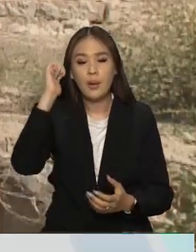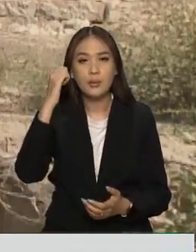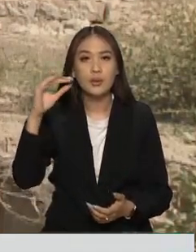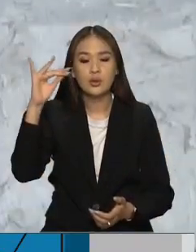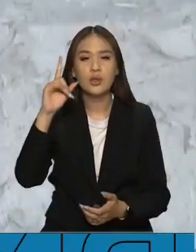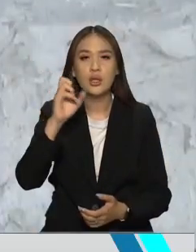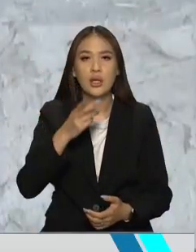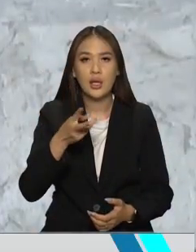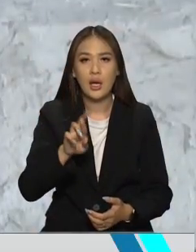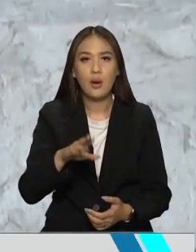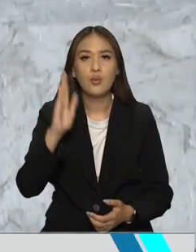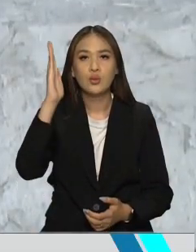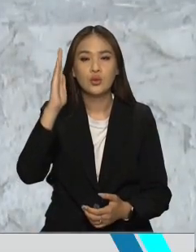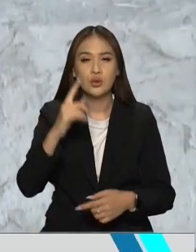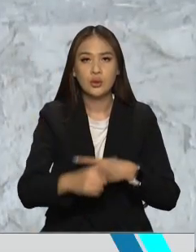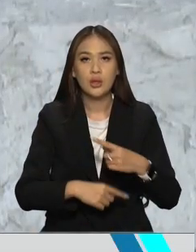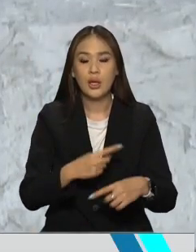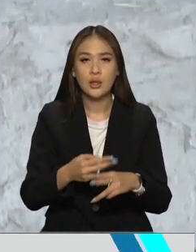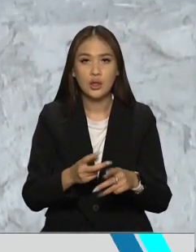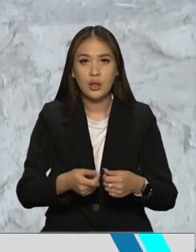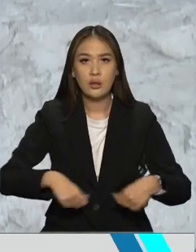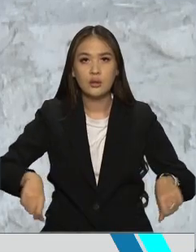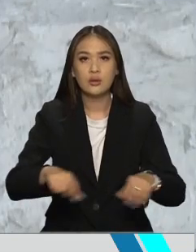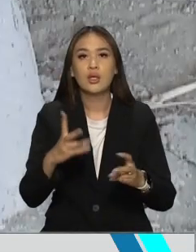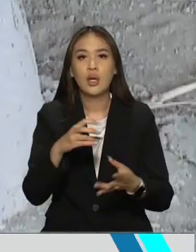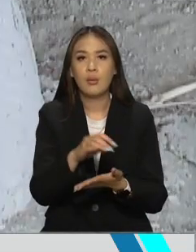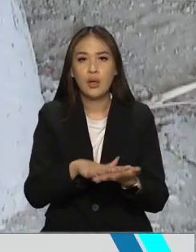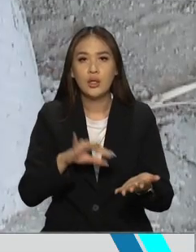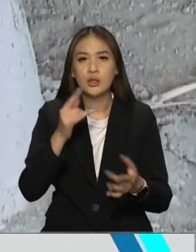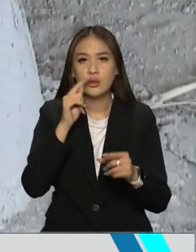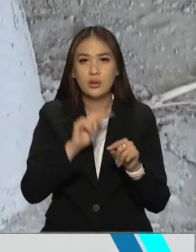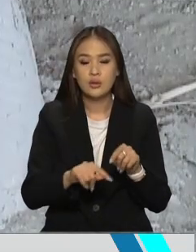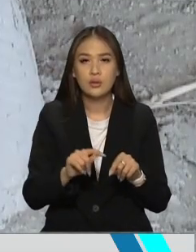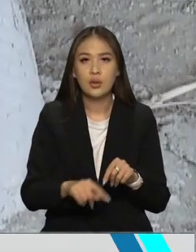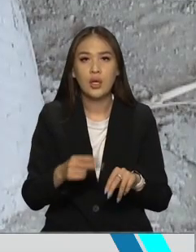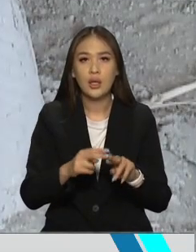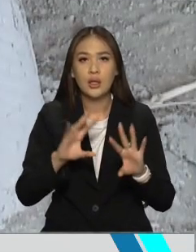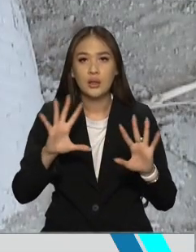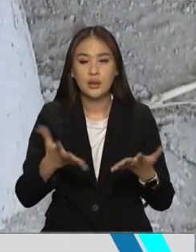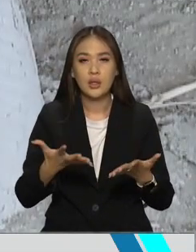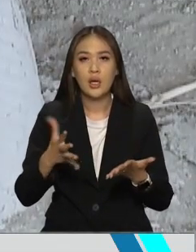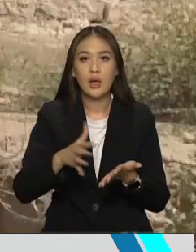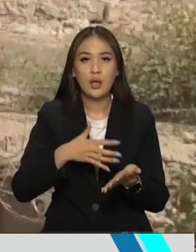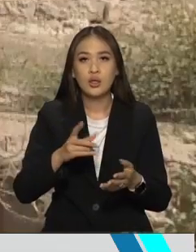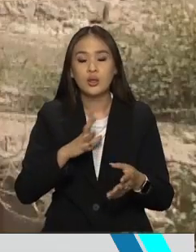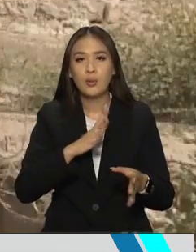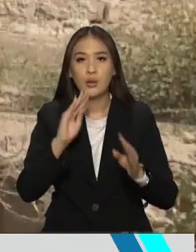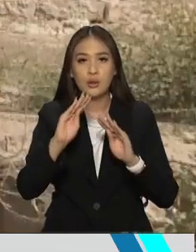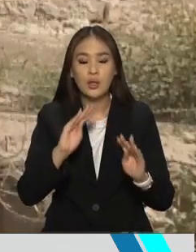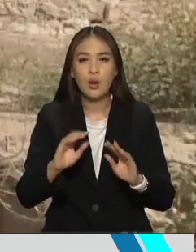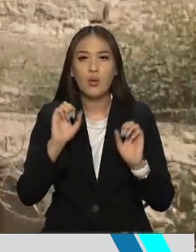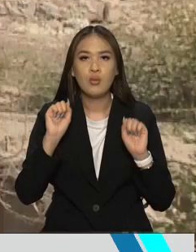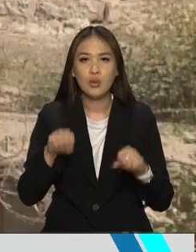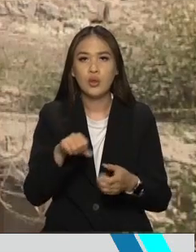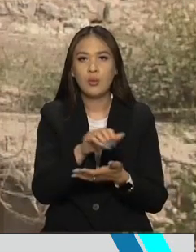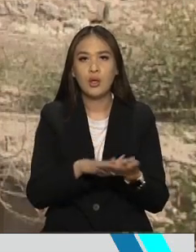для будущих поколений необходимо его оградить и продолжить здесь исследовательскую работу если отреставрировать найденные объекты то можно